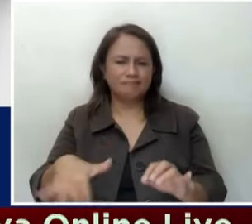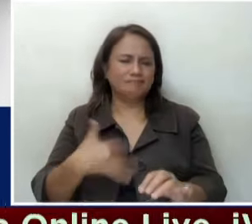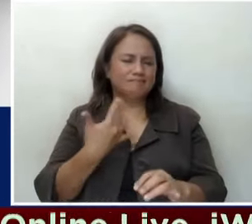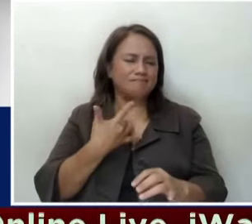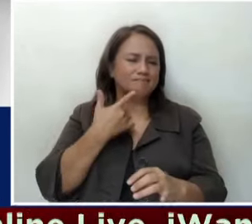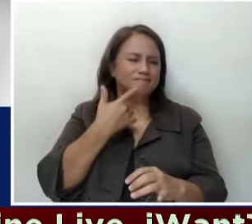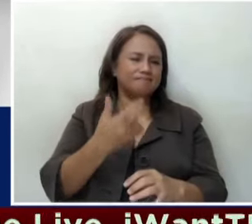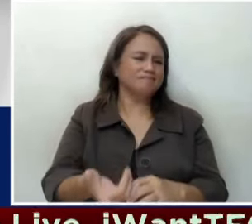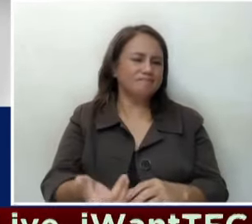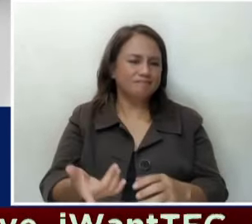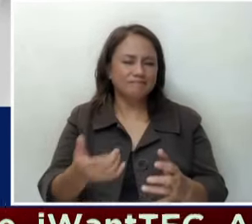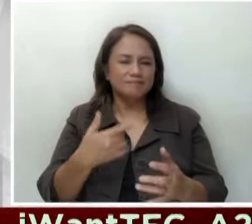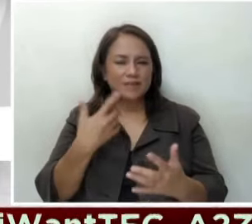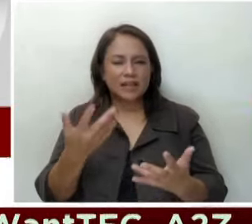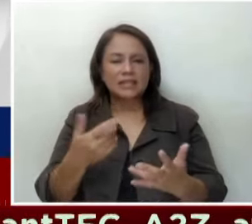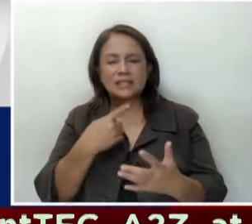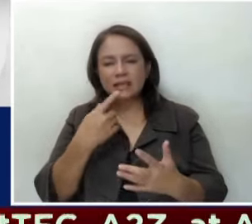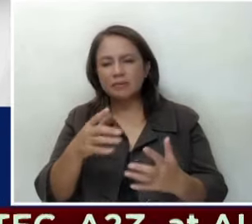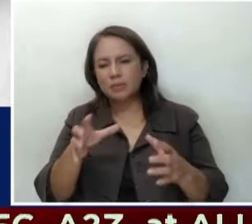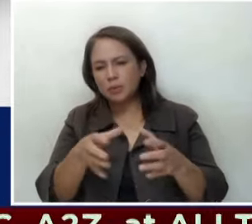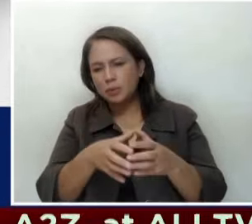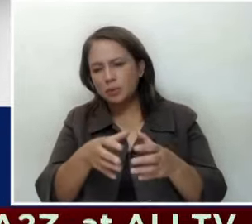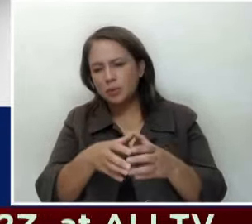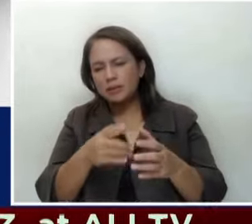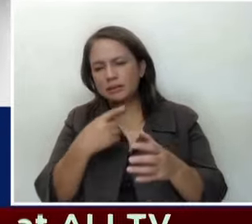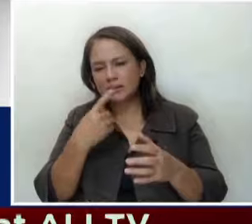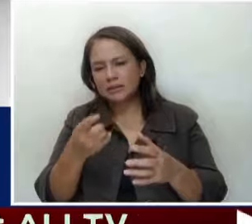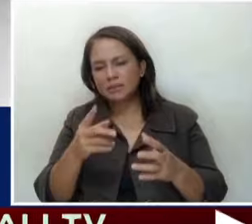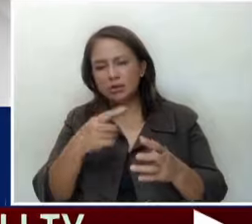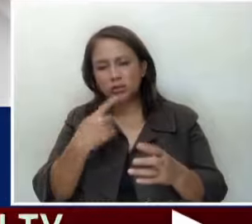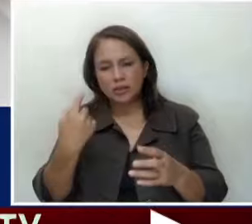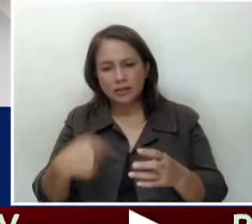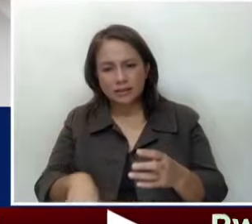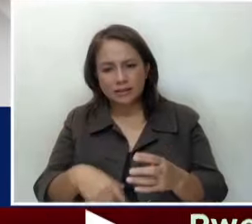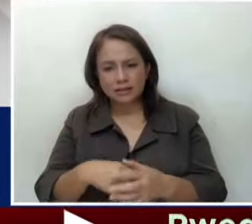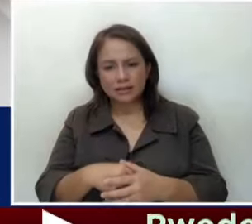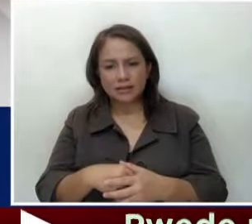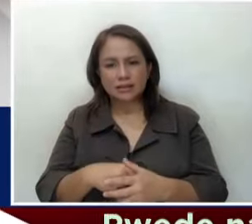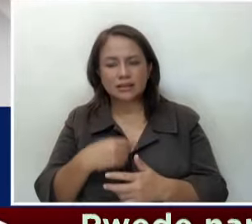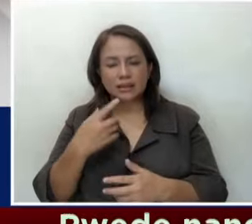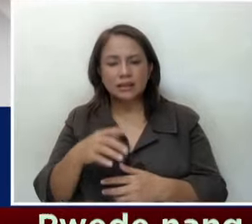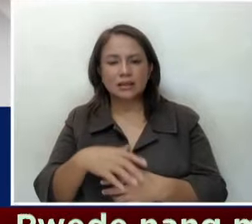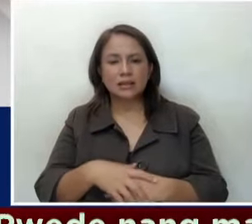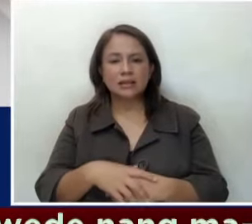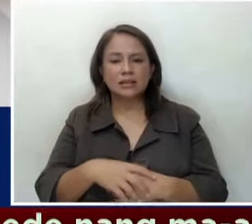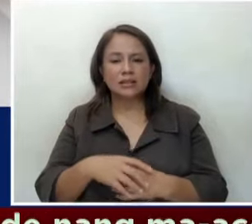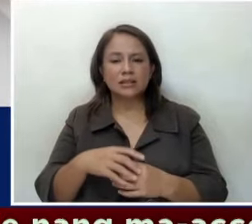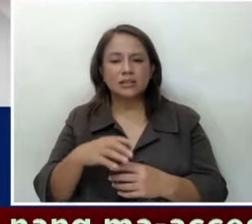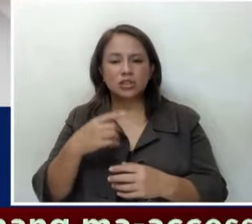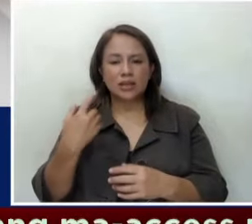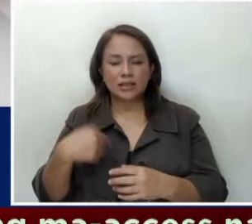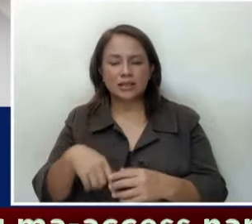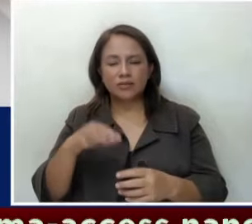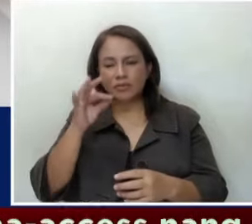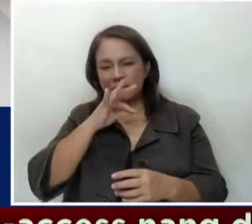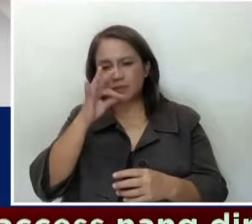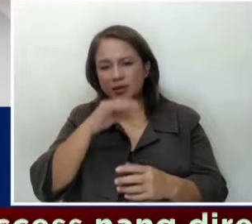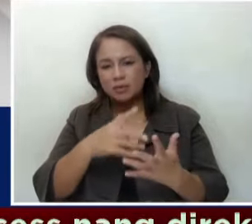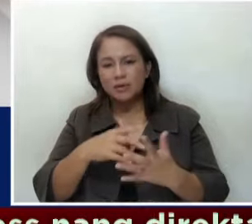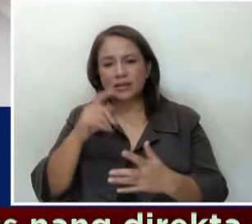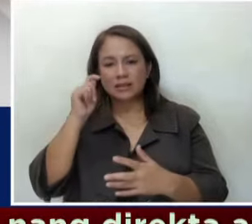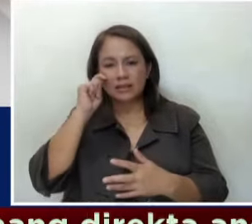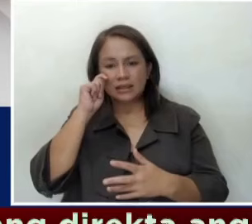paratang. Kinundi na rin ng ilang grupo ang akusasyon sa mga Chinese. Ayon sa civic leader at Chinese-Filipino figure na si Teresita Ang